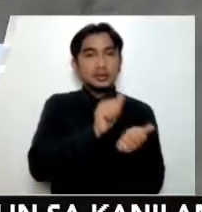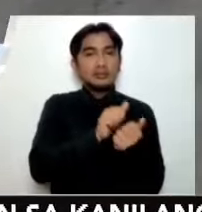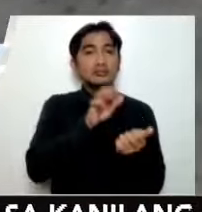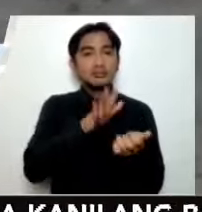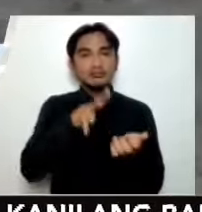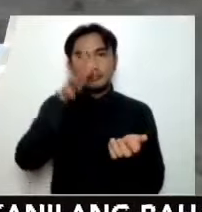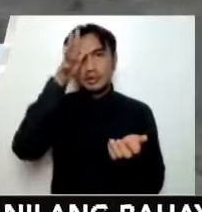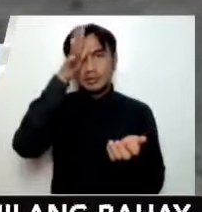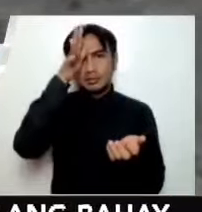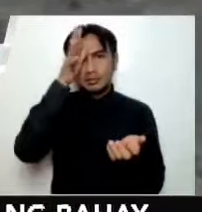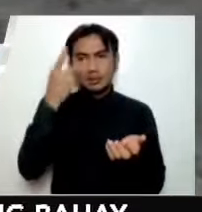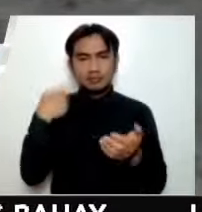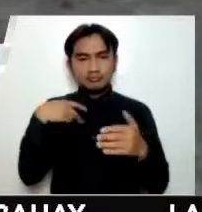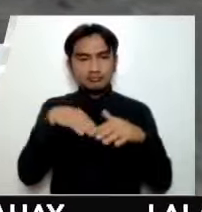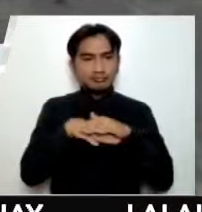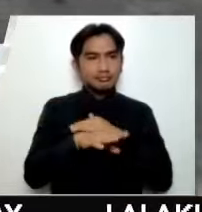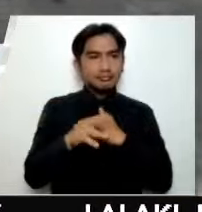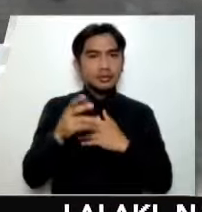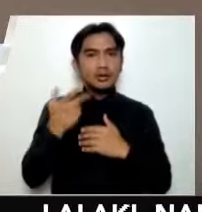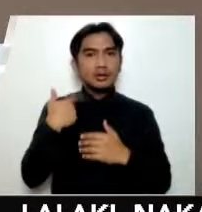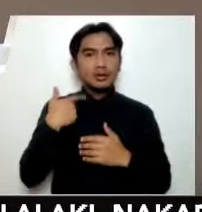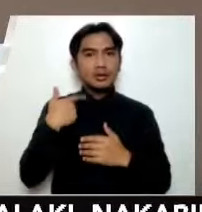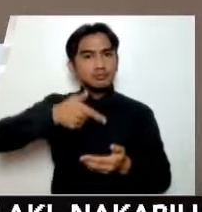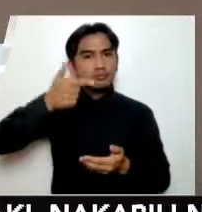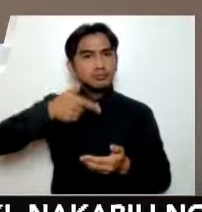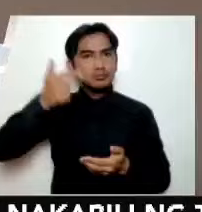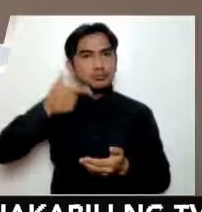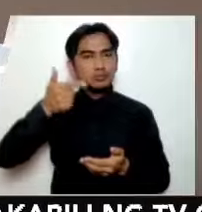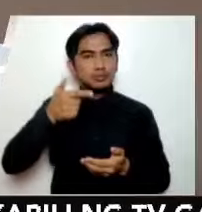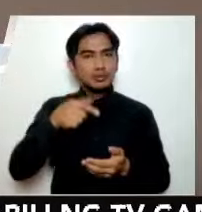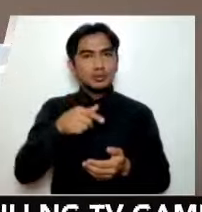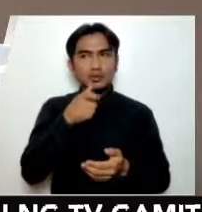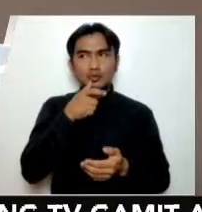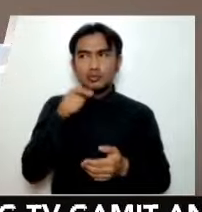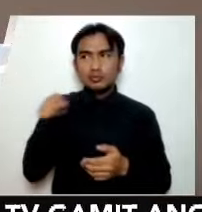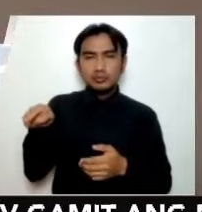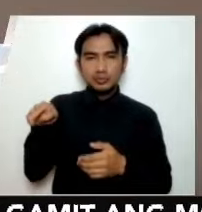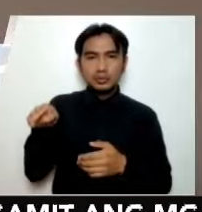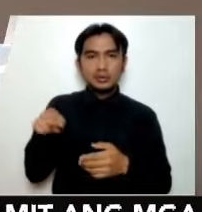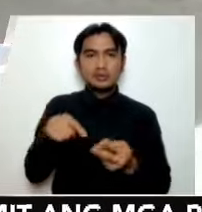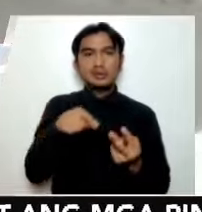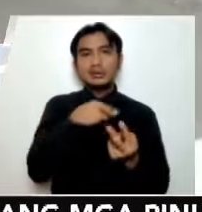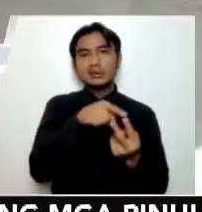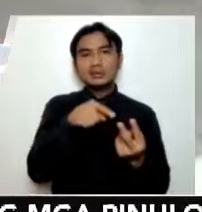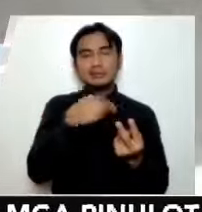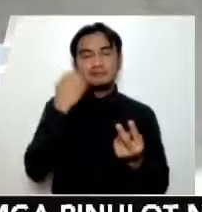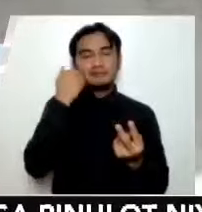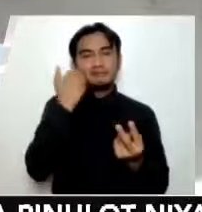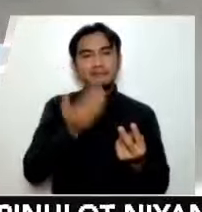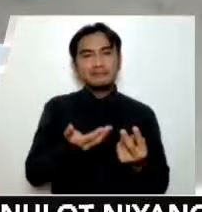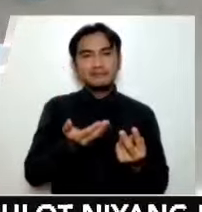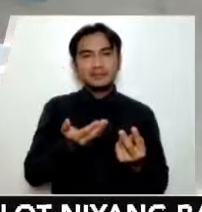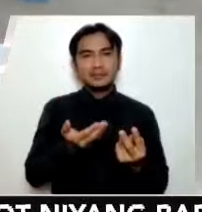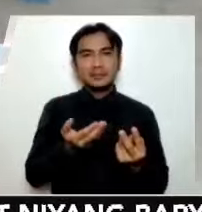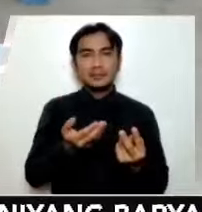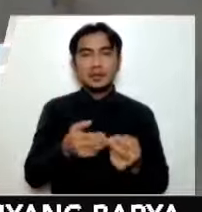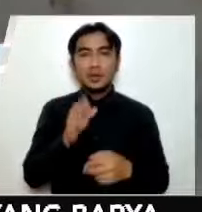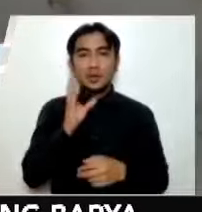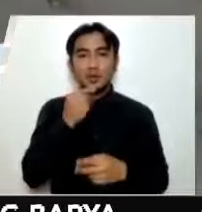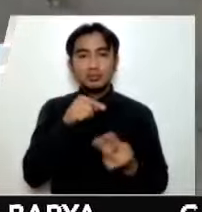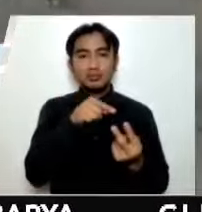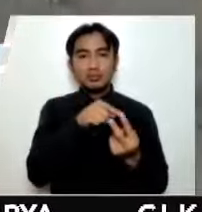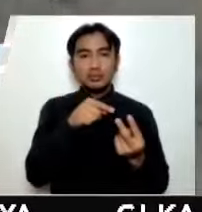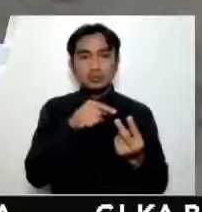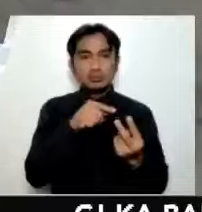pagbabarilin ng hindi pa tukoy na mga salarin patay ang mag-ama Inaalam pa kung may kinalaman ito sa trabaho ng